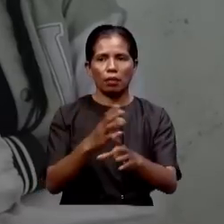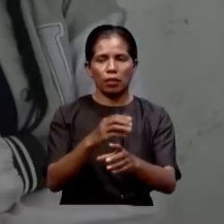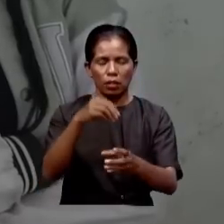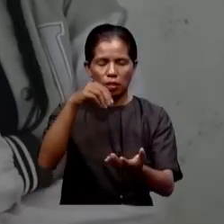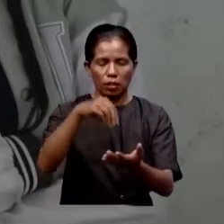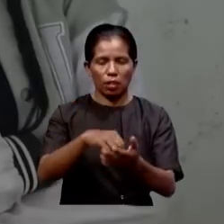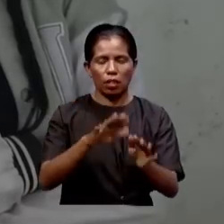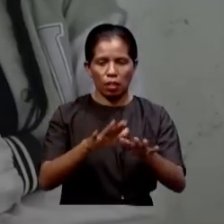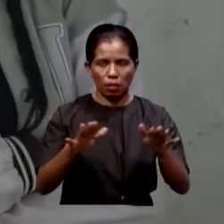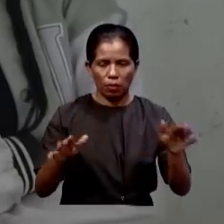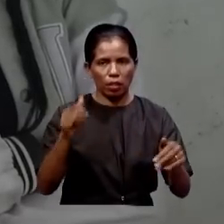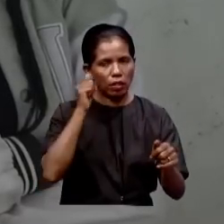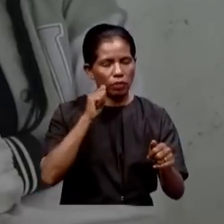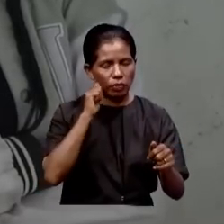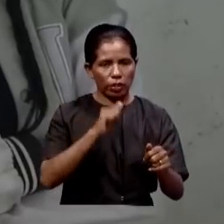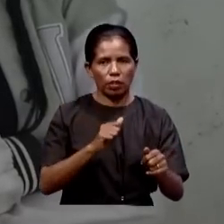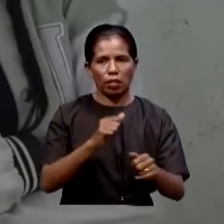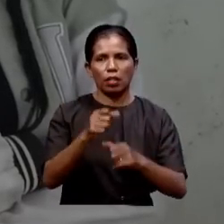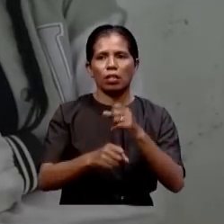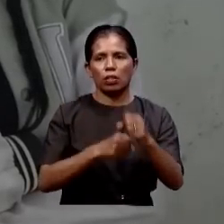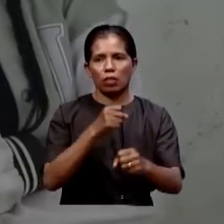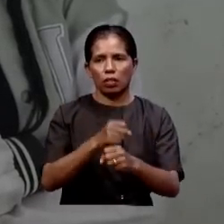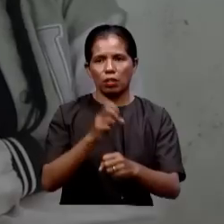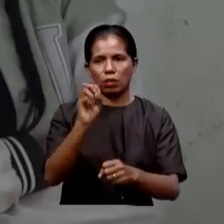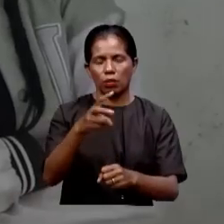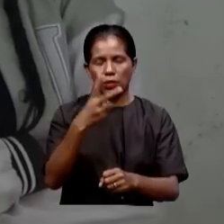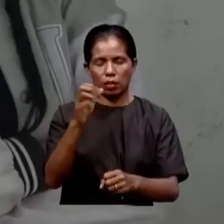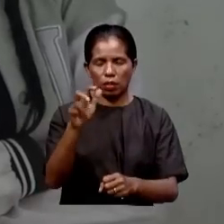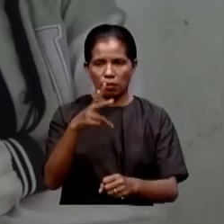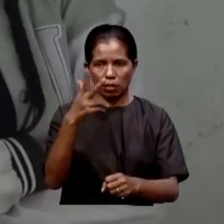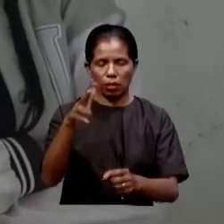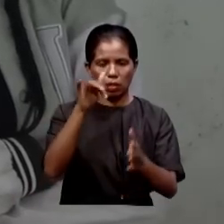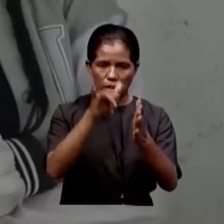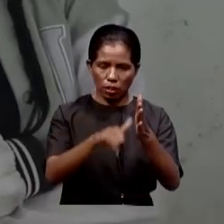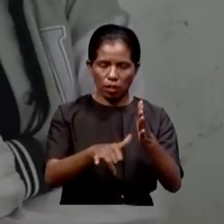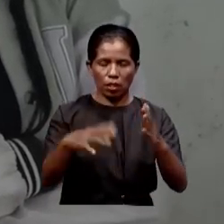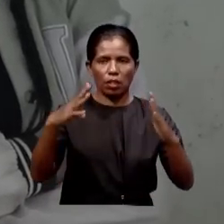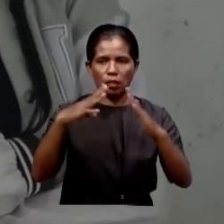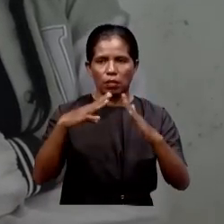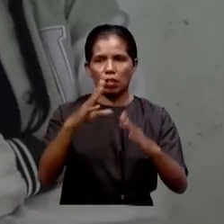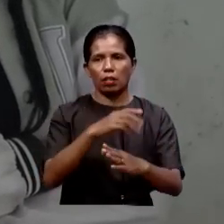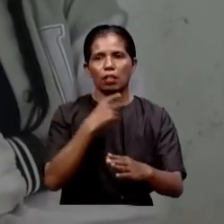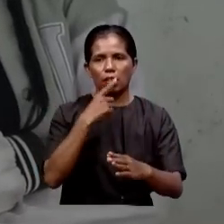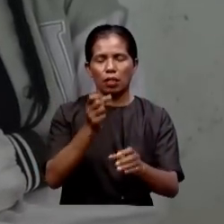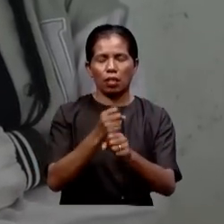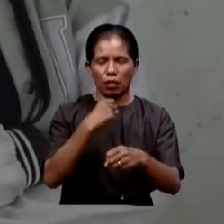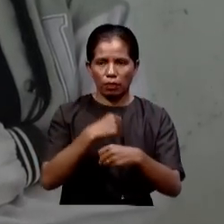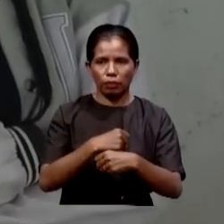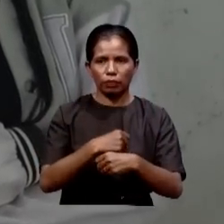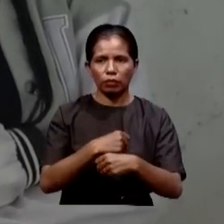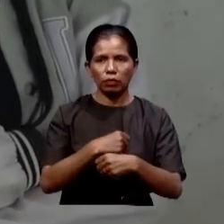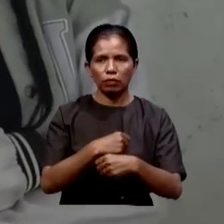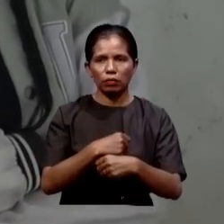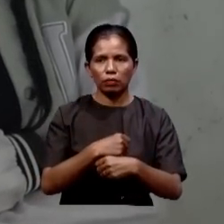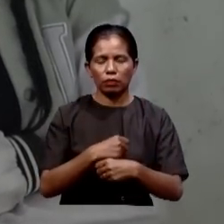oridari Ali mesti meru dari tinam be 12 tahun 13 tahun yang larang ni, ini pun setemi fali yang halu fali be.